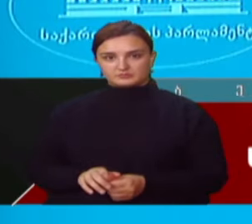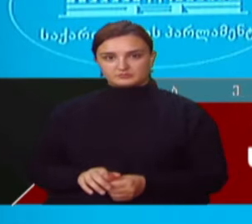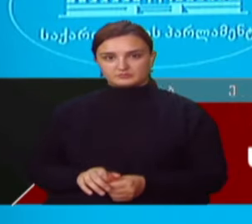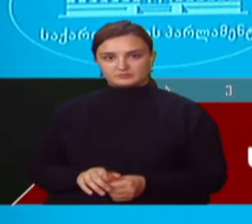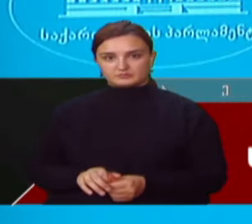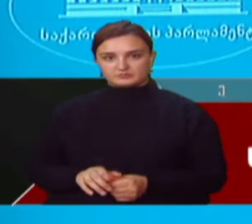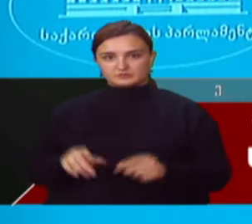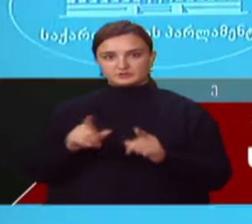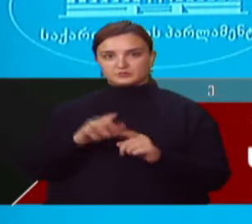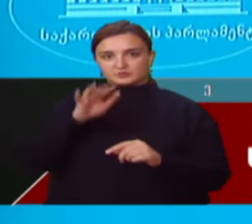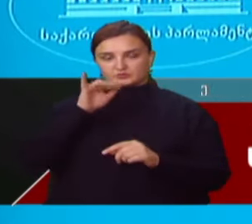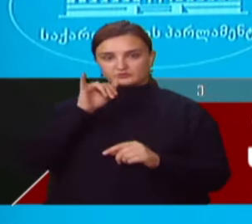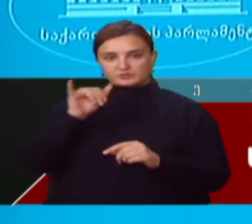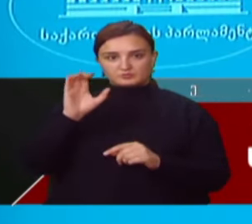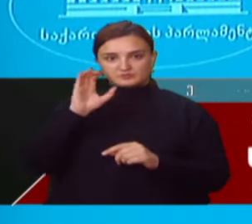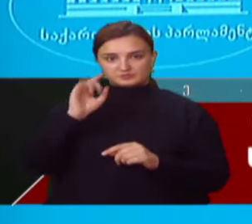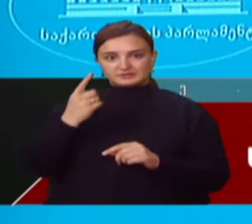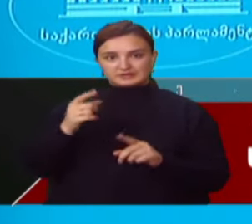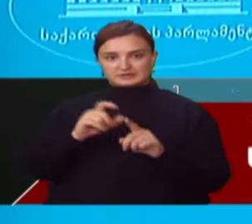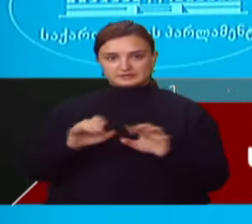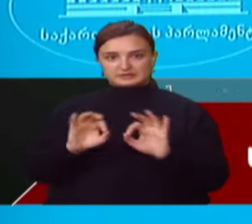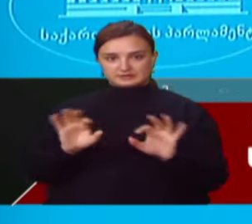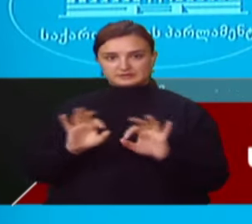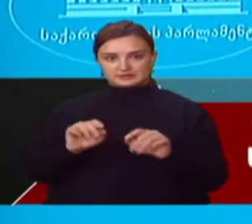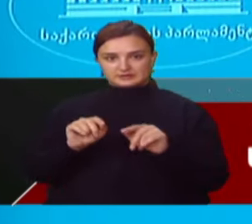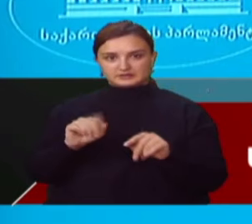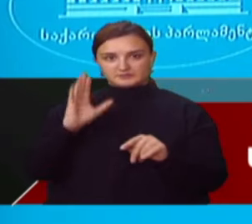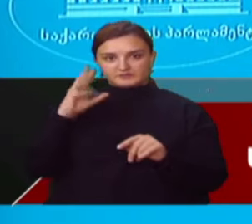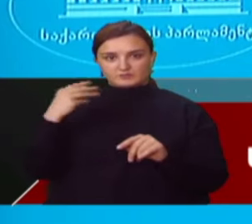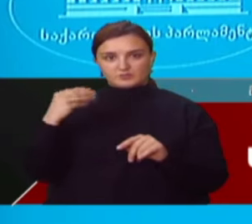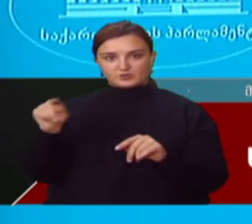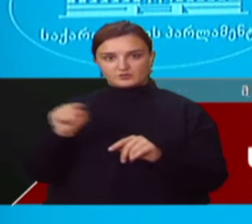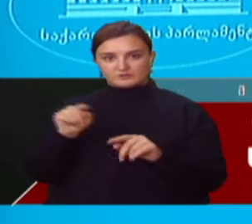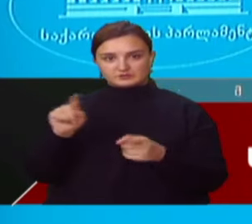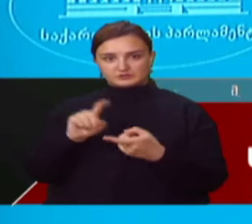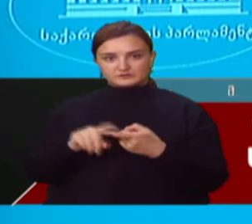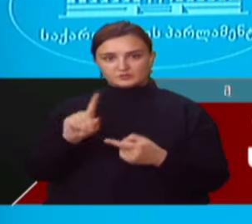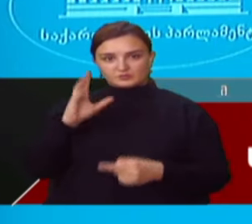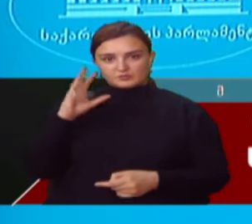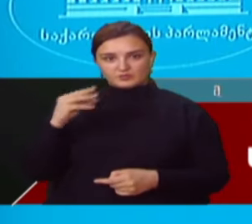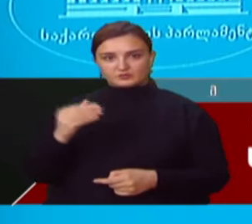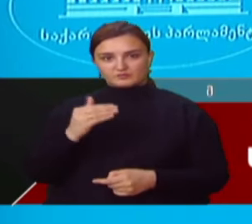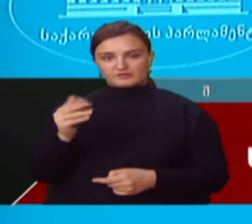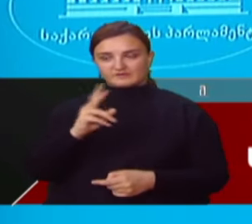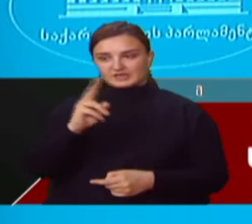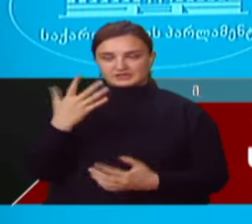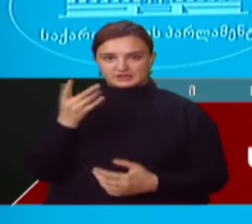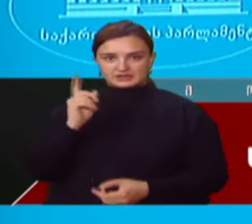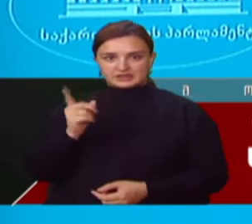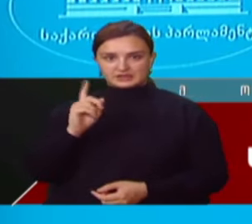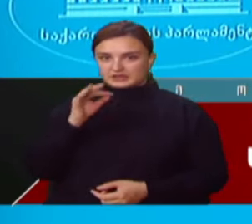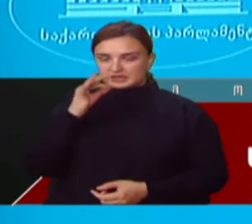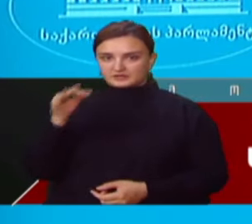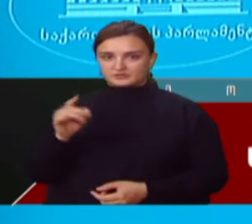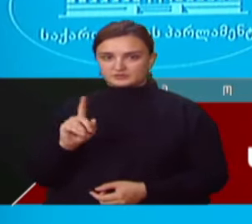ასეთ ფონზე ჩვენ ვერ მოვისმინეთ. თუნდაც ერთი განცხადება მოლდოვასთან მიმართებაში, რომ მოლდოვასთვის ვიღაცას თითი დაიქნია და ეთქვას,